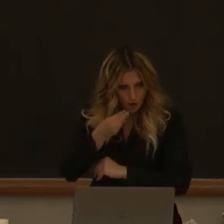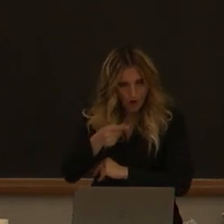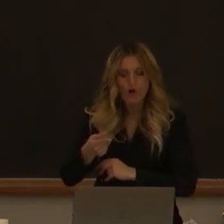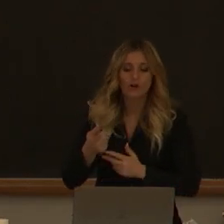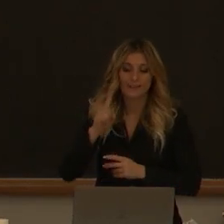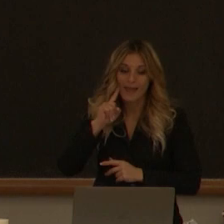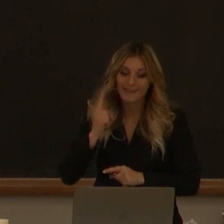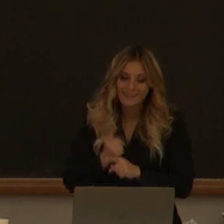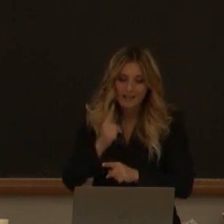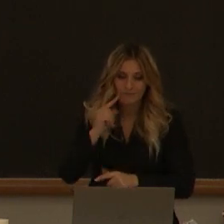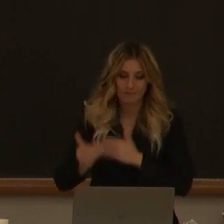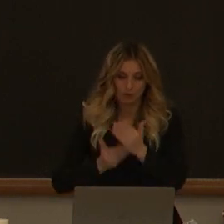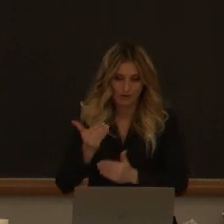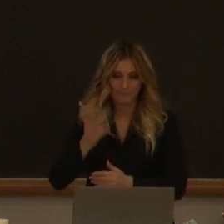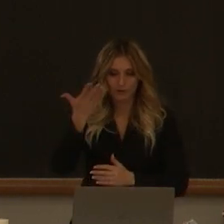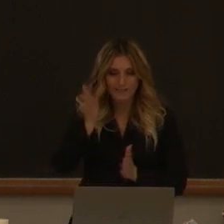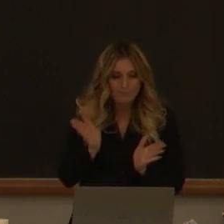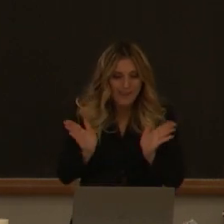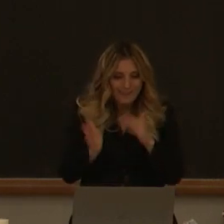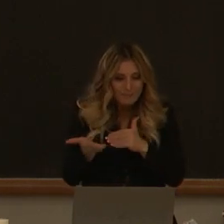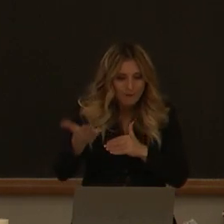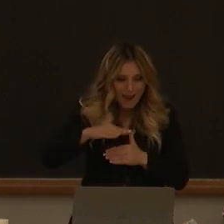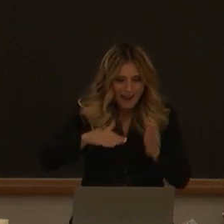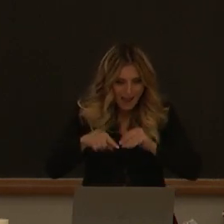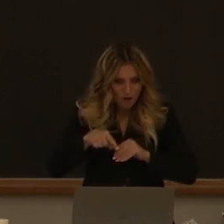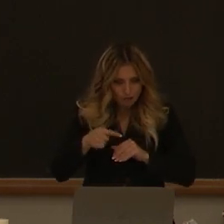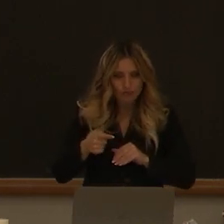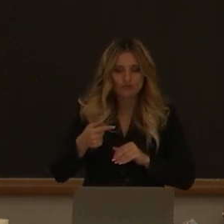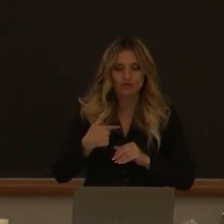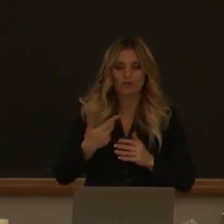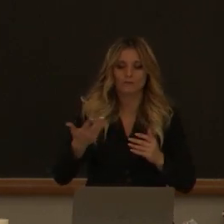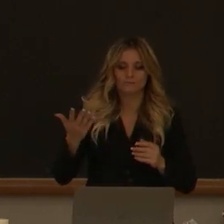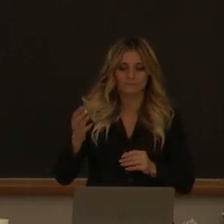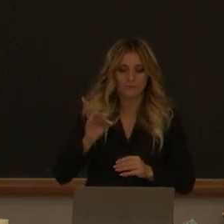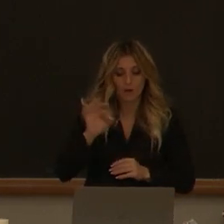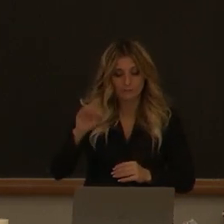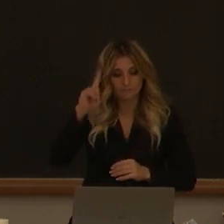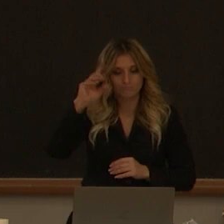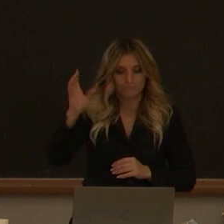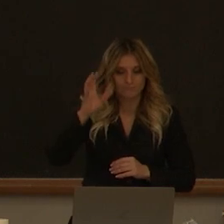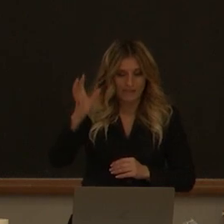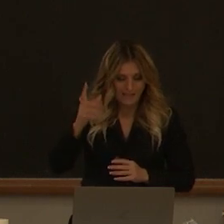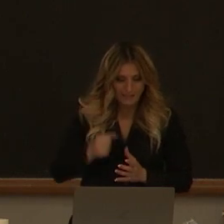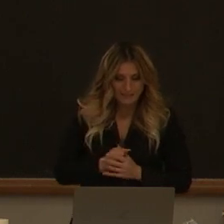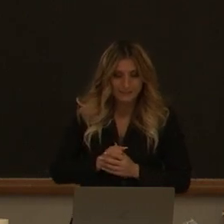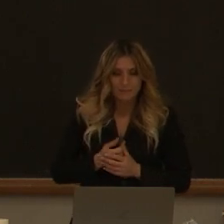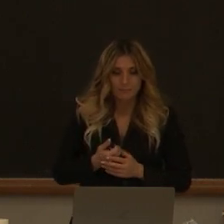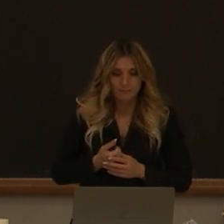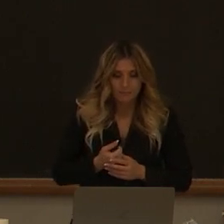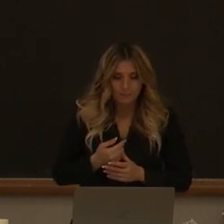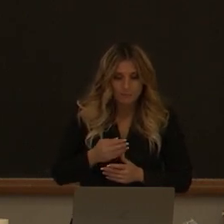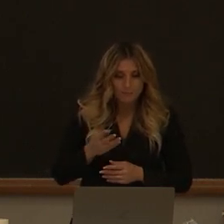esempio lo sviluppo di imballaggi naturali o rivestimenti, per esempio, bioedibili o addirittura